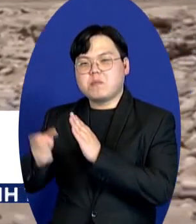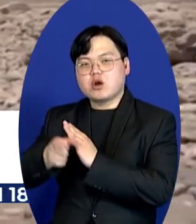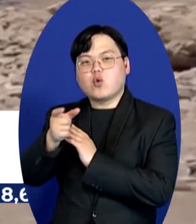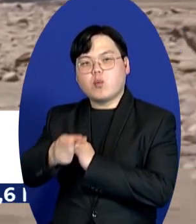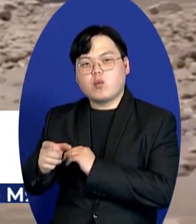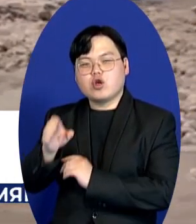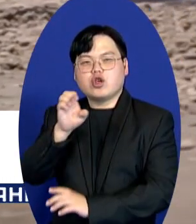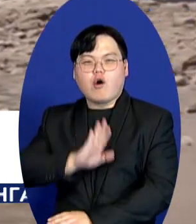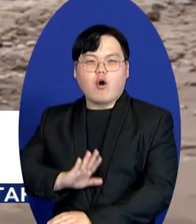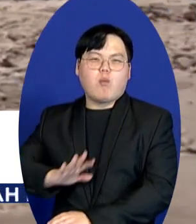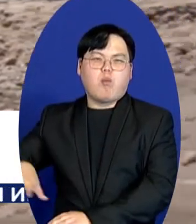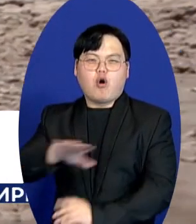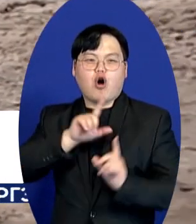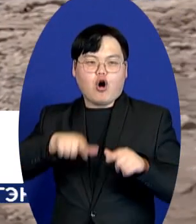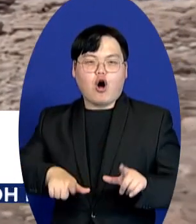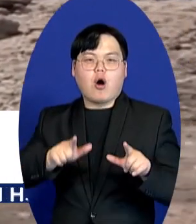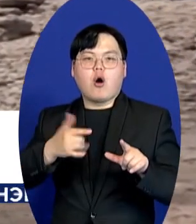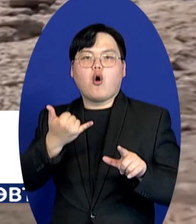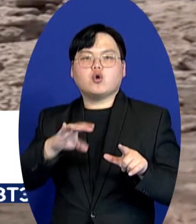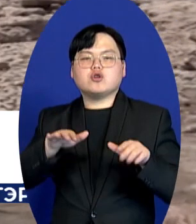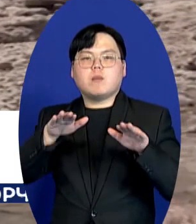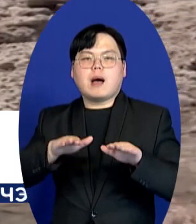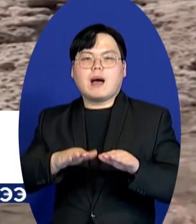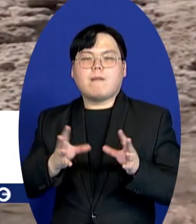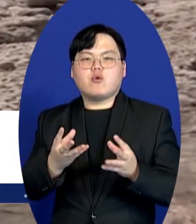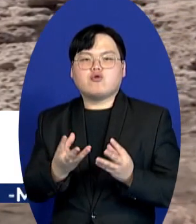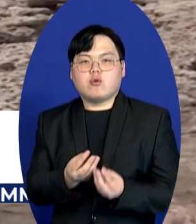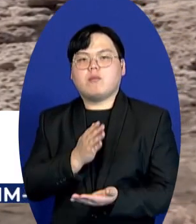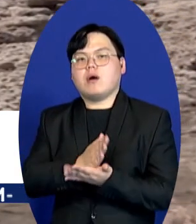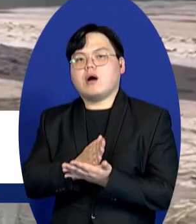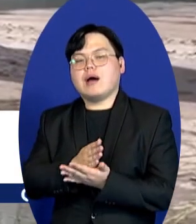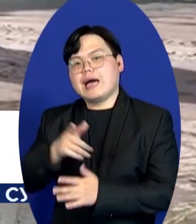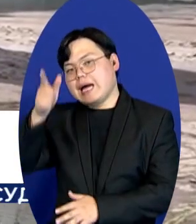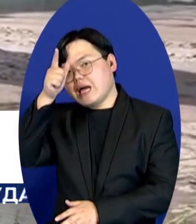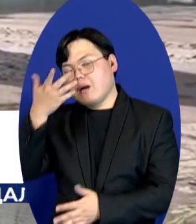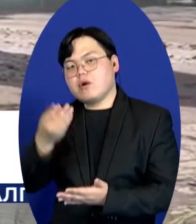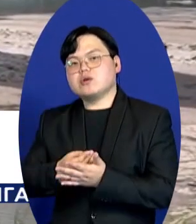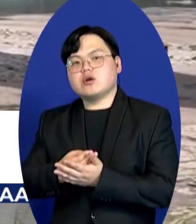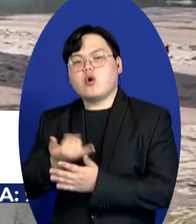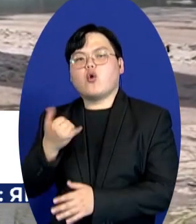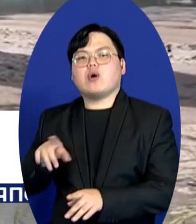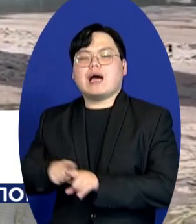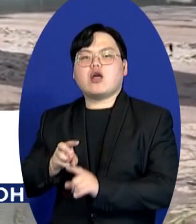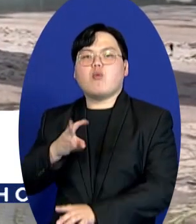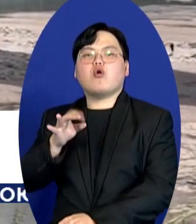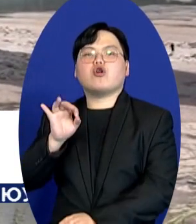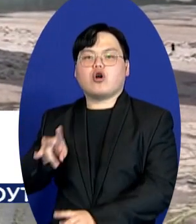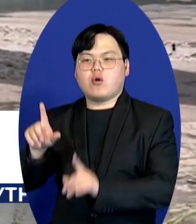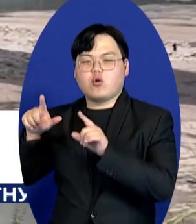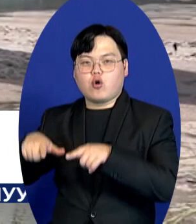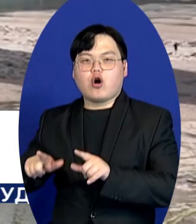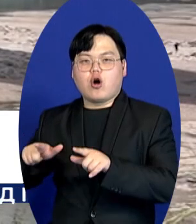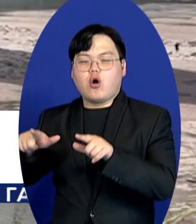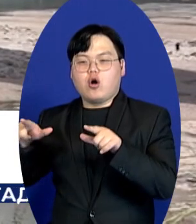Европын бараг бүх гол их баг хэмжээгээр усан татарсан. Герман дэхэд Рейн мөрний усны түвшин эрс багасч мөрний их болон дунд